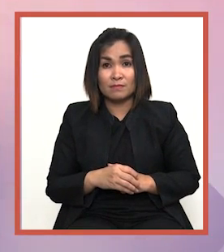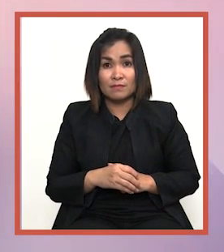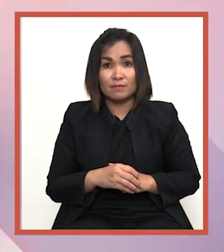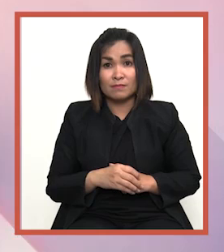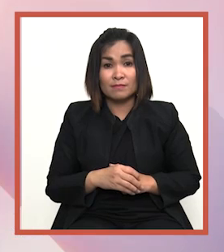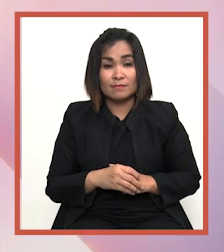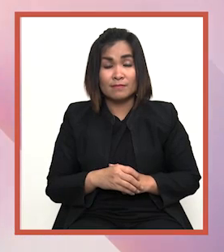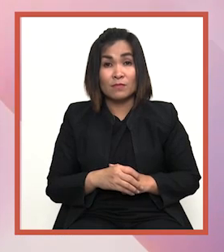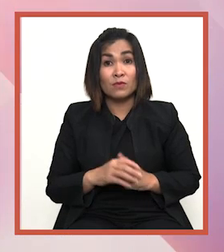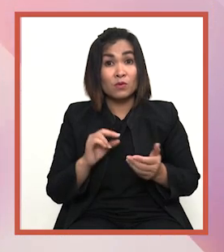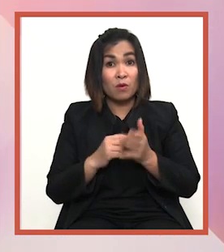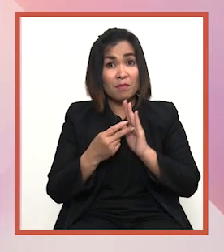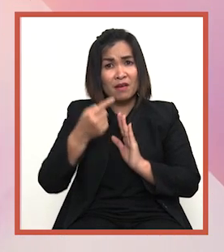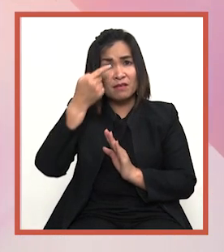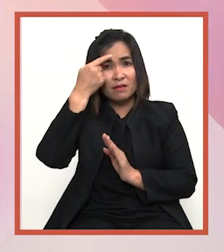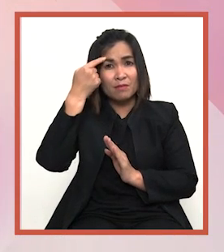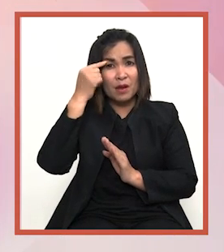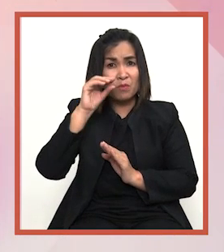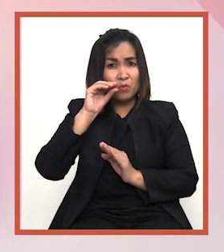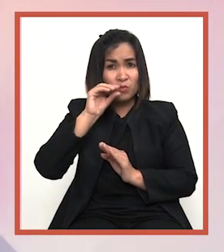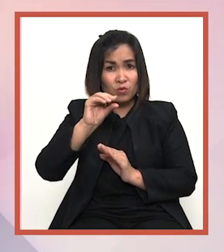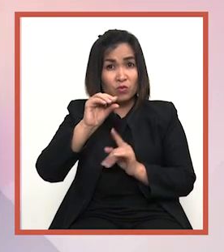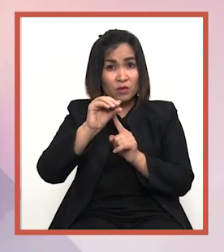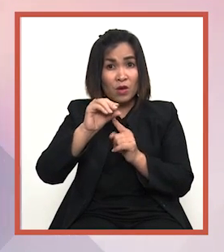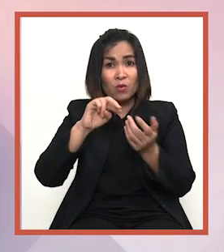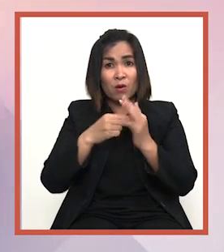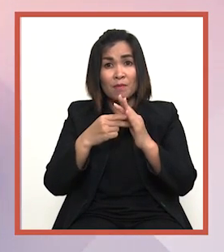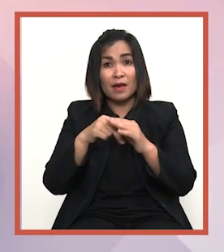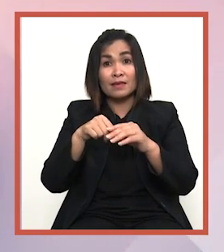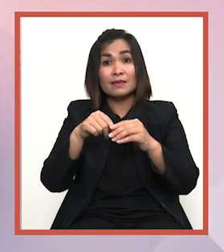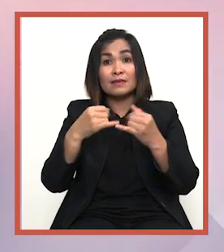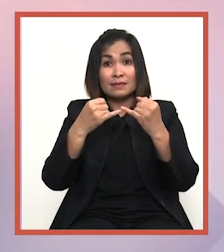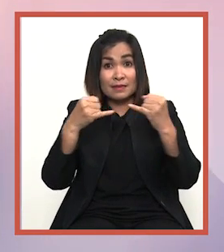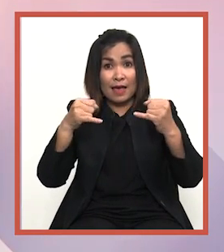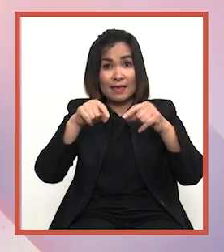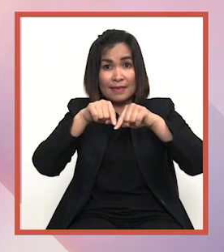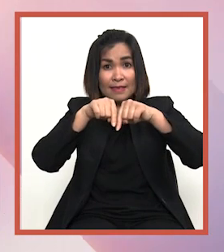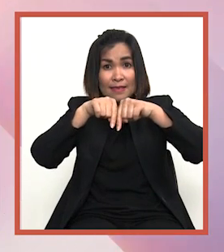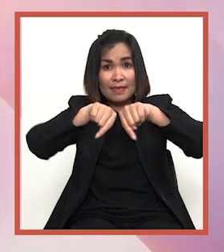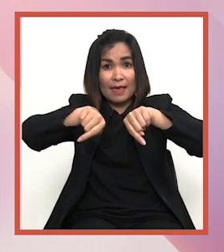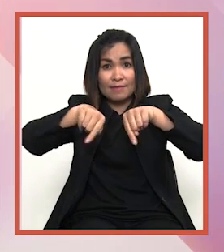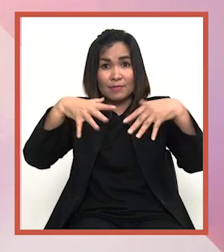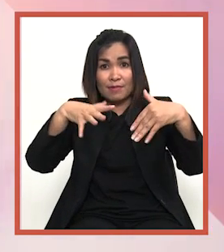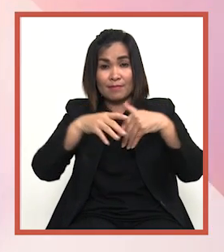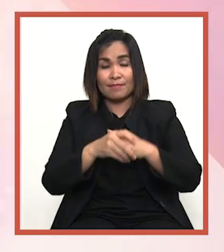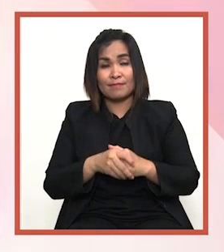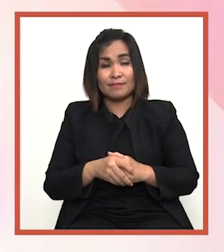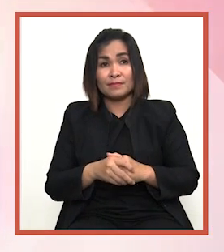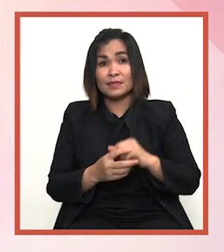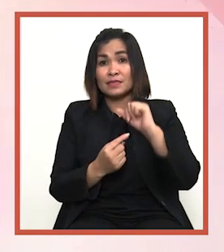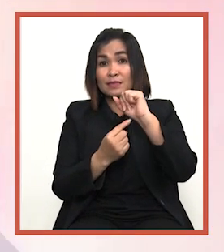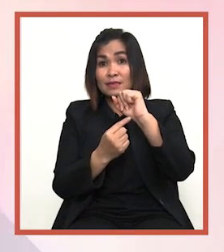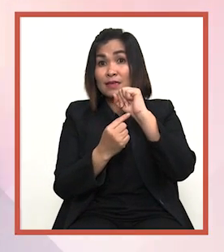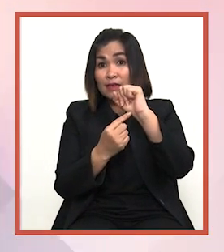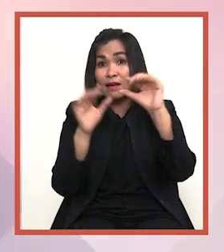ครับซึ่งจุดต่อนี้นะครับเขาเรียกว่าจุดต่อไม่แยกสายนะครับสัญลักษณ์ที่คล้ายๆกันนะครับใ